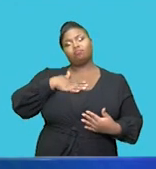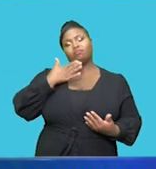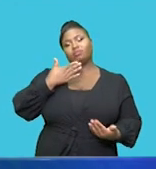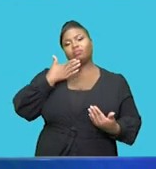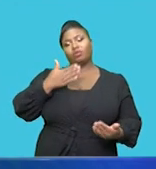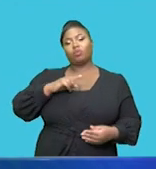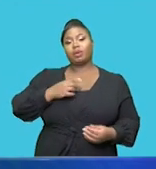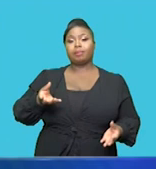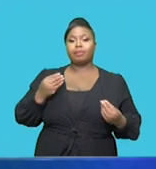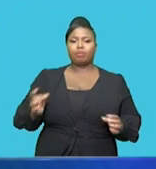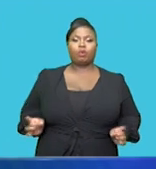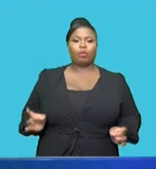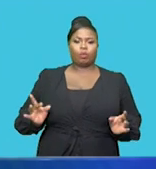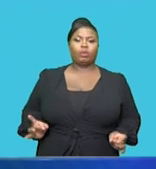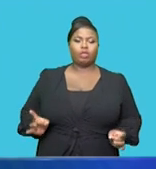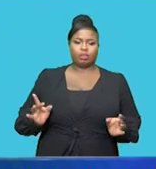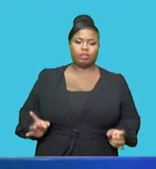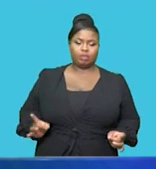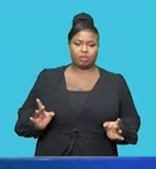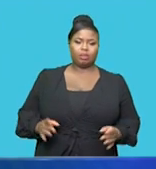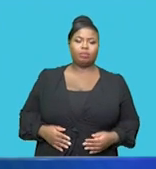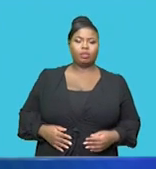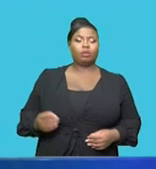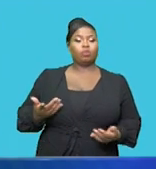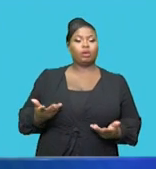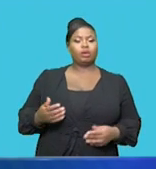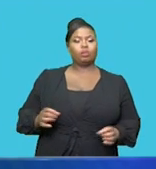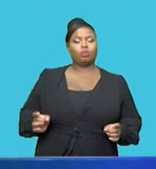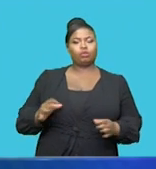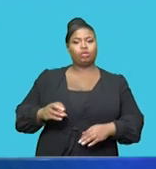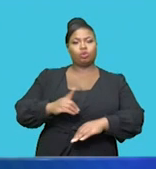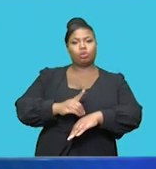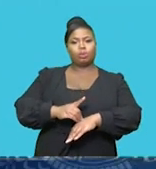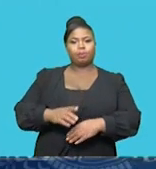njengoko ifumane istulo esna mavili eschaka kusisego idhi wheelchair doctor